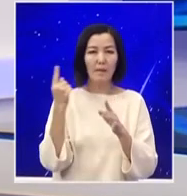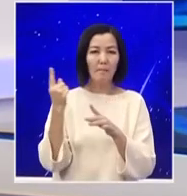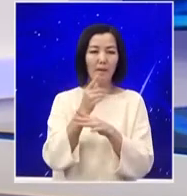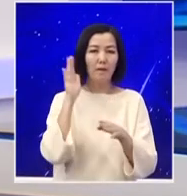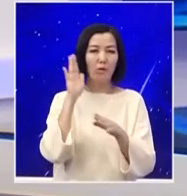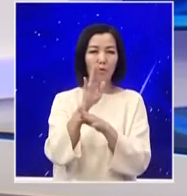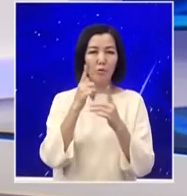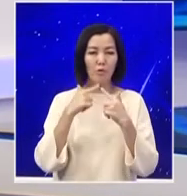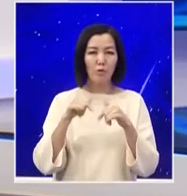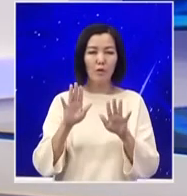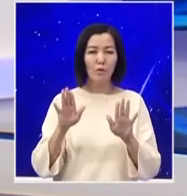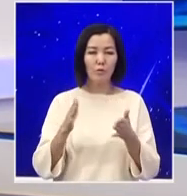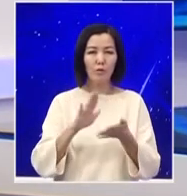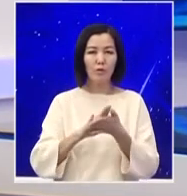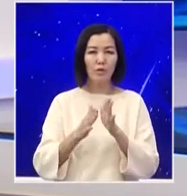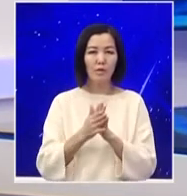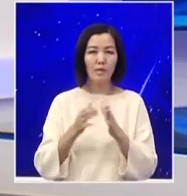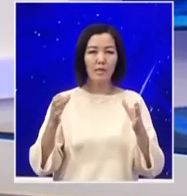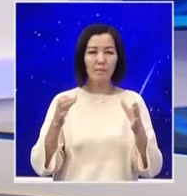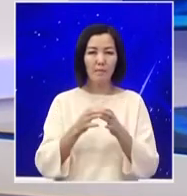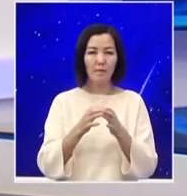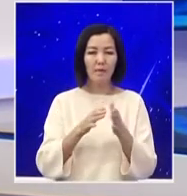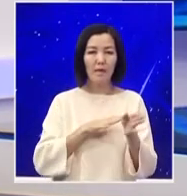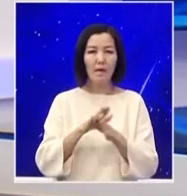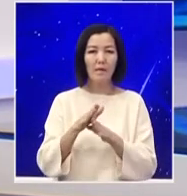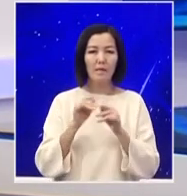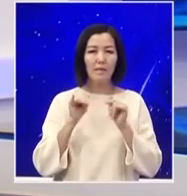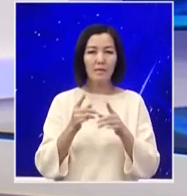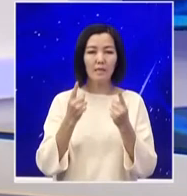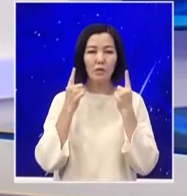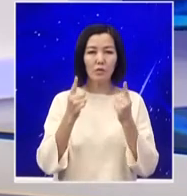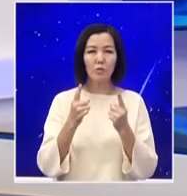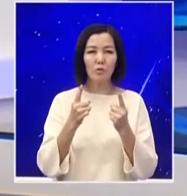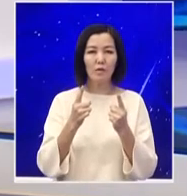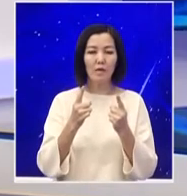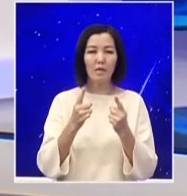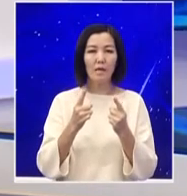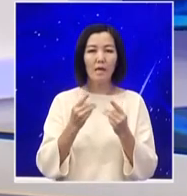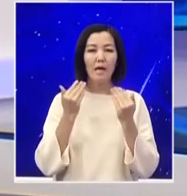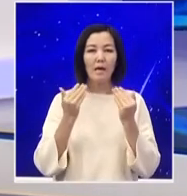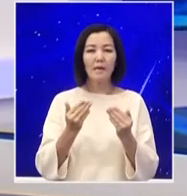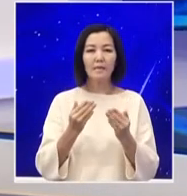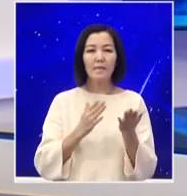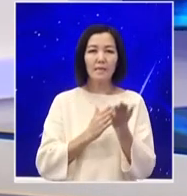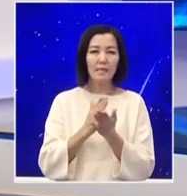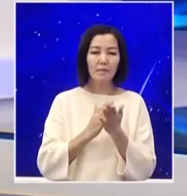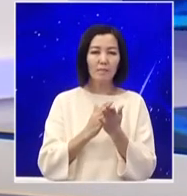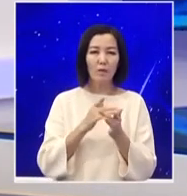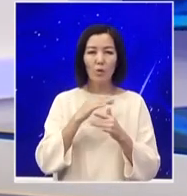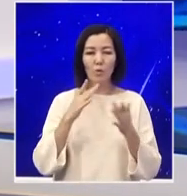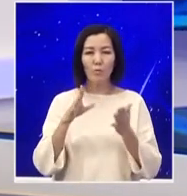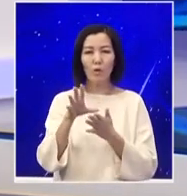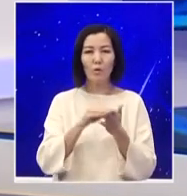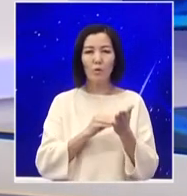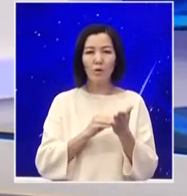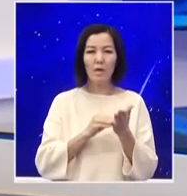төтенше жағдайлар жөніндегі мемлекеттік комитеттің атқарып жүрген істері зор. Жангешті мамандық иелерінің қызметі көпке үлгі.